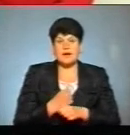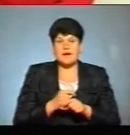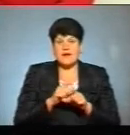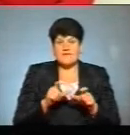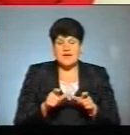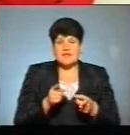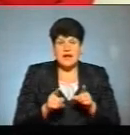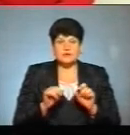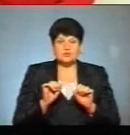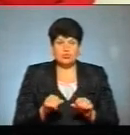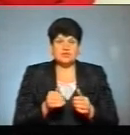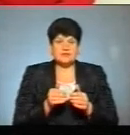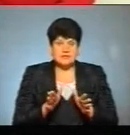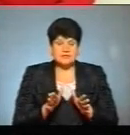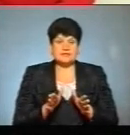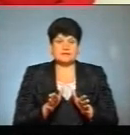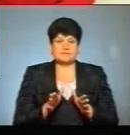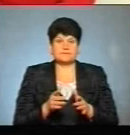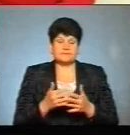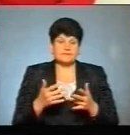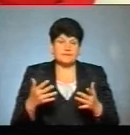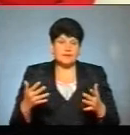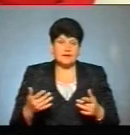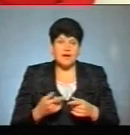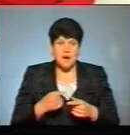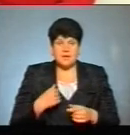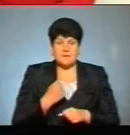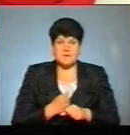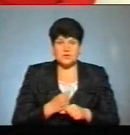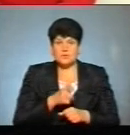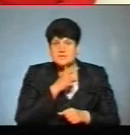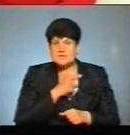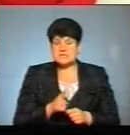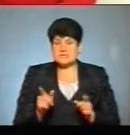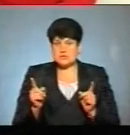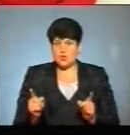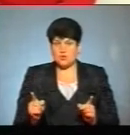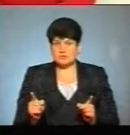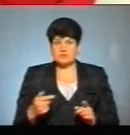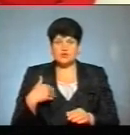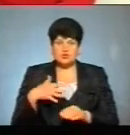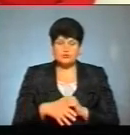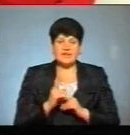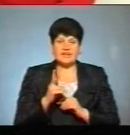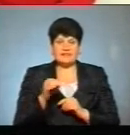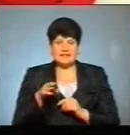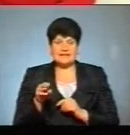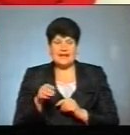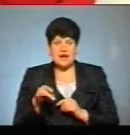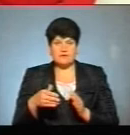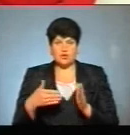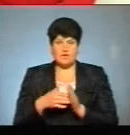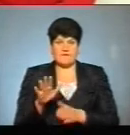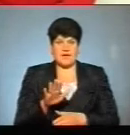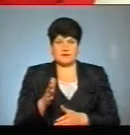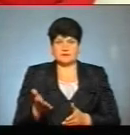взагалі відкритися, щоб там хтось за стіл міг сісти і так далі. А ми працюємо за сезон. Тобто, ви розумієте, там з квітня-травня, максимум по